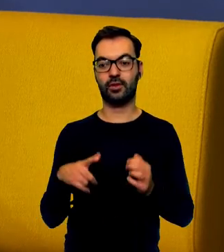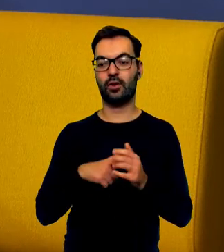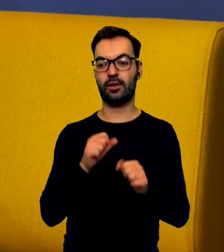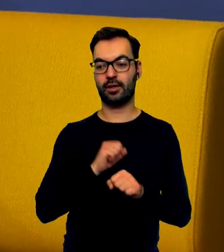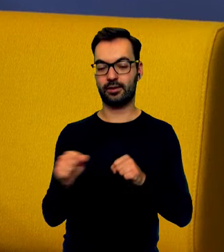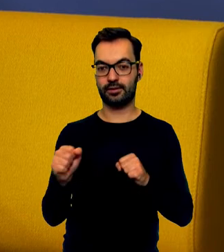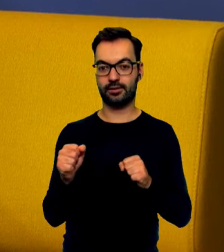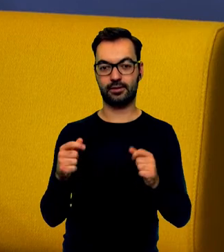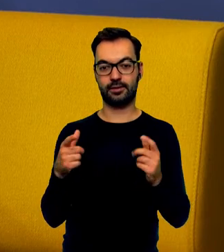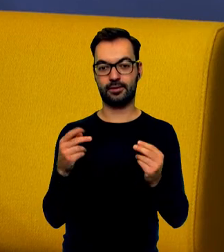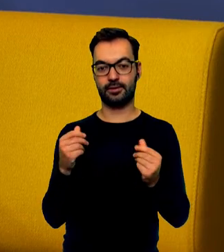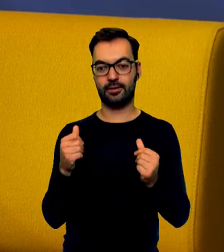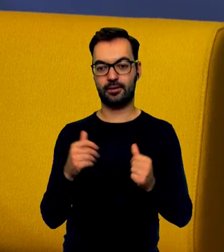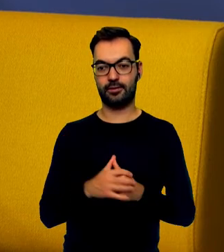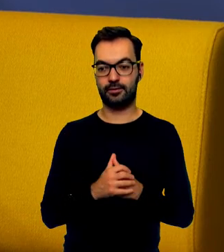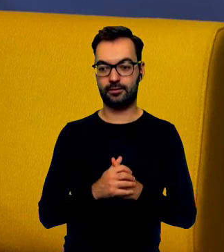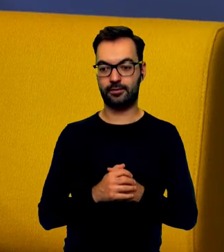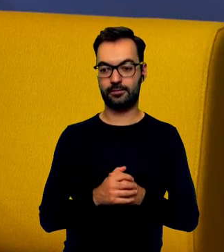specyficzną sferą